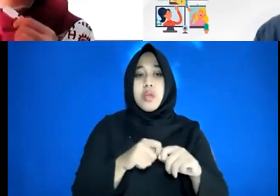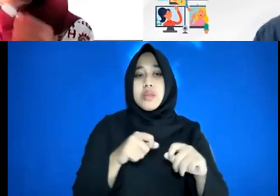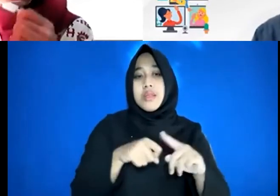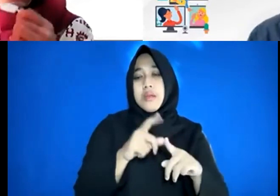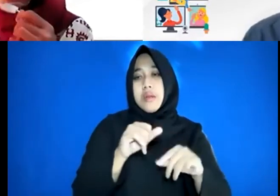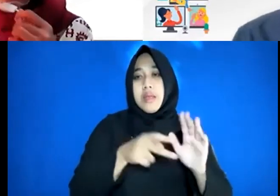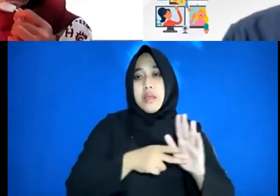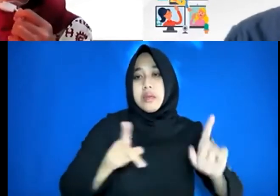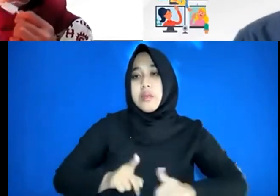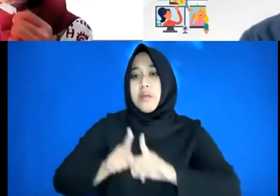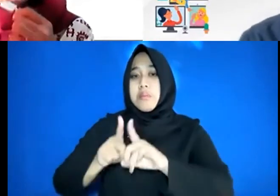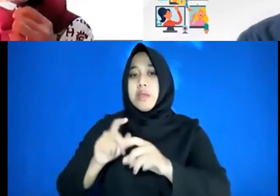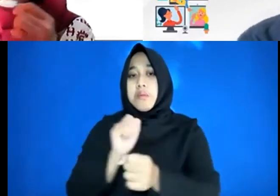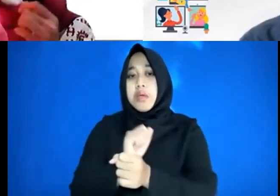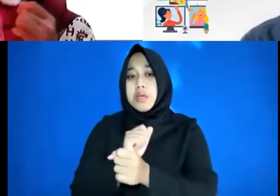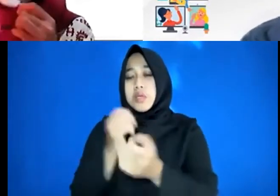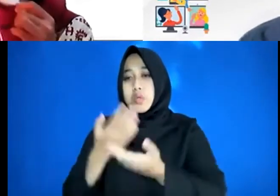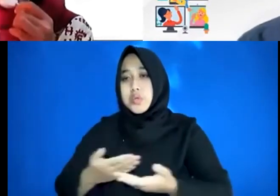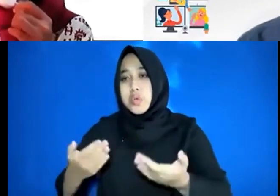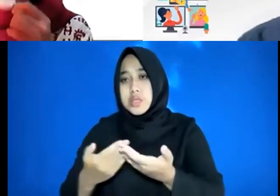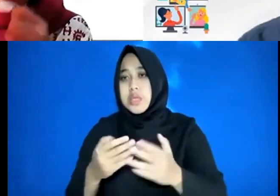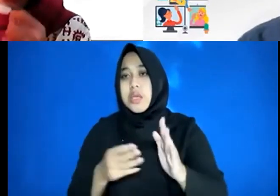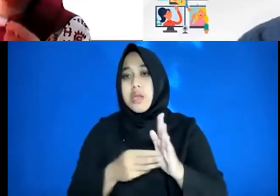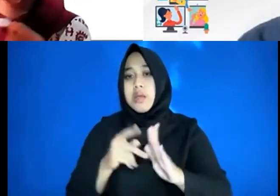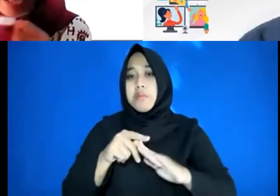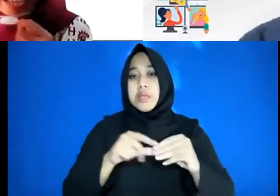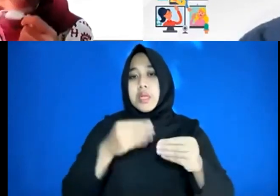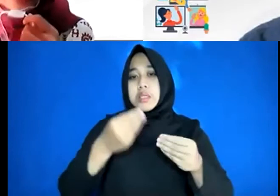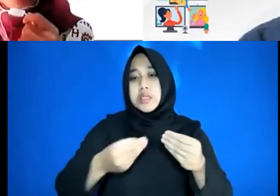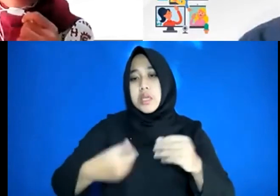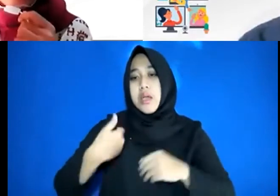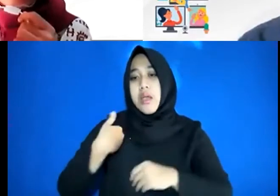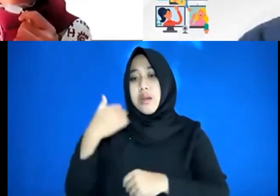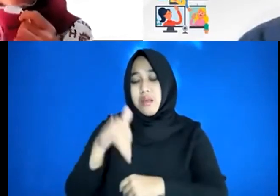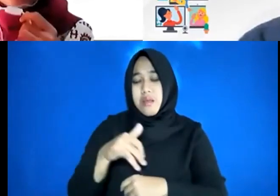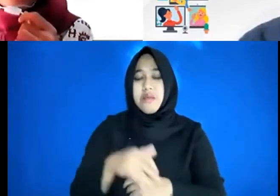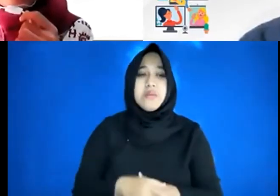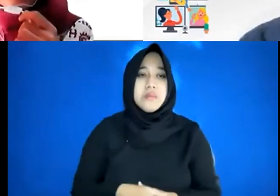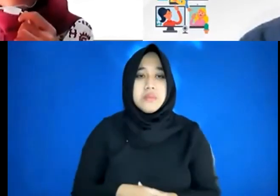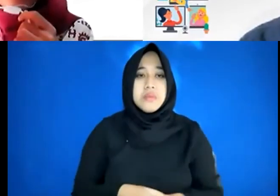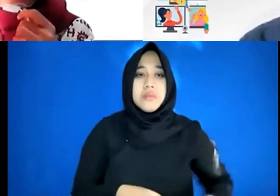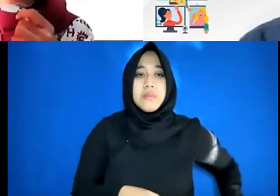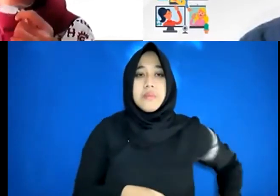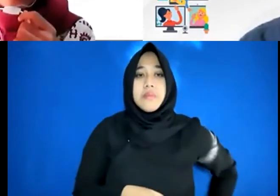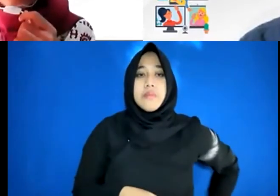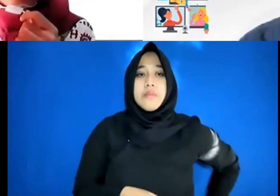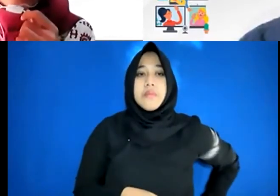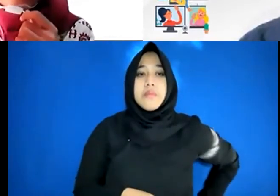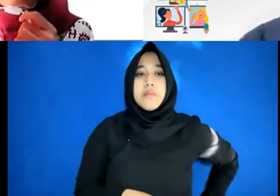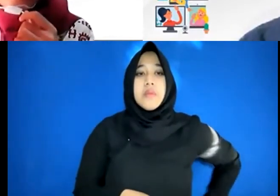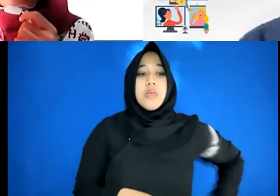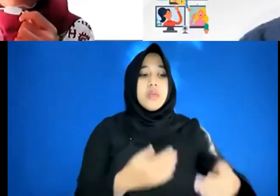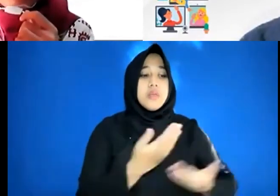buat pekerja sosialnya dan juga mitra jejaring yang ada. Ya. Nah, di situasi pandemi seperti ini, tentu